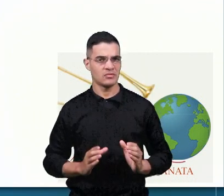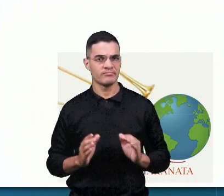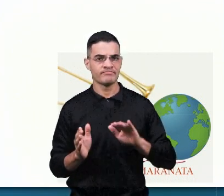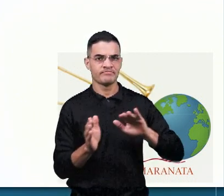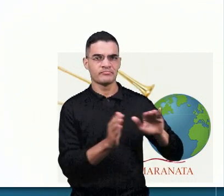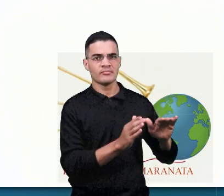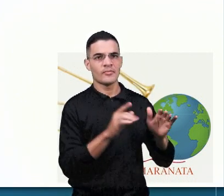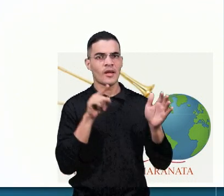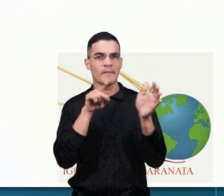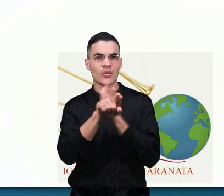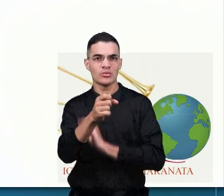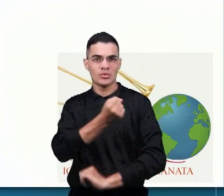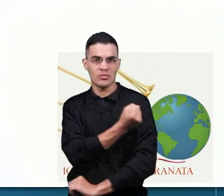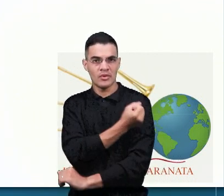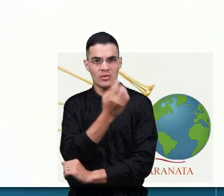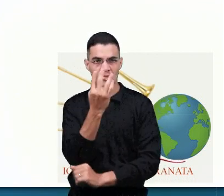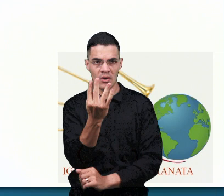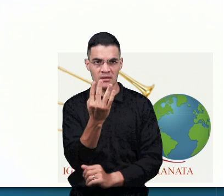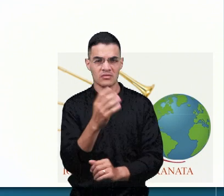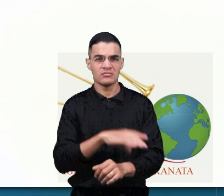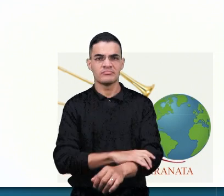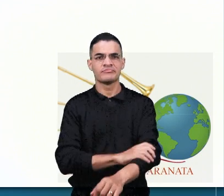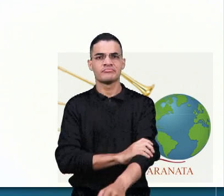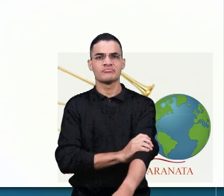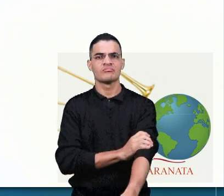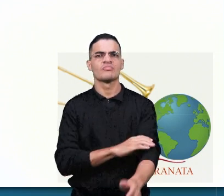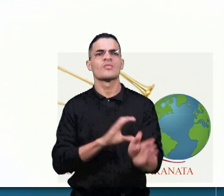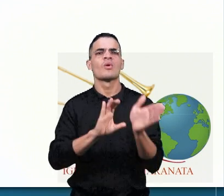le numéro 4. Dans le